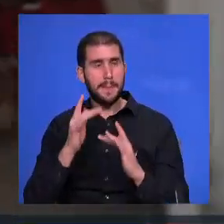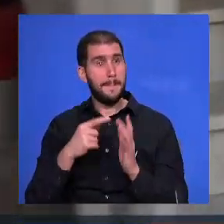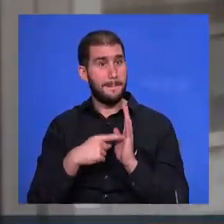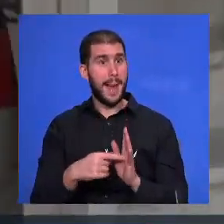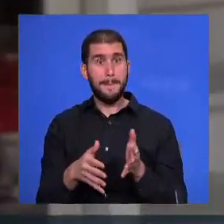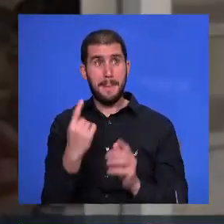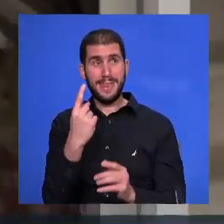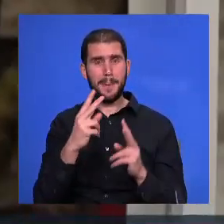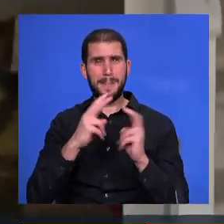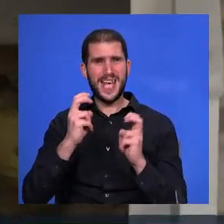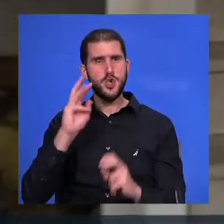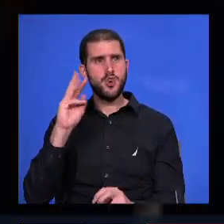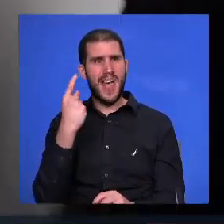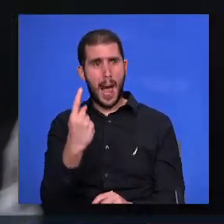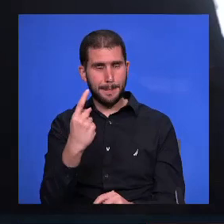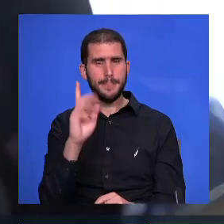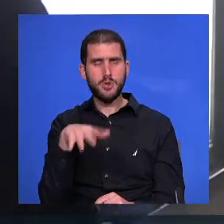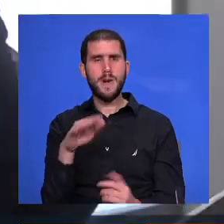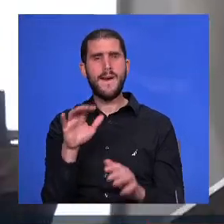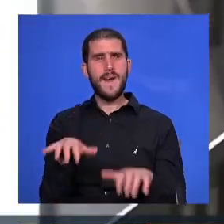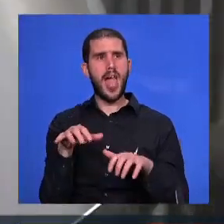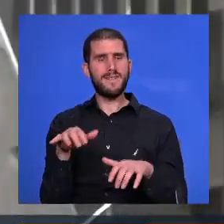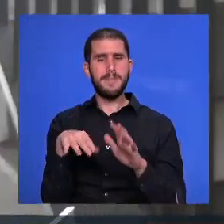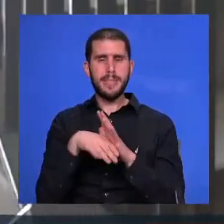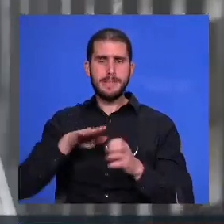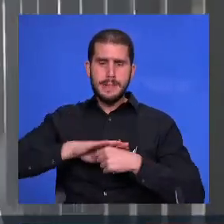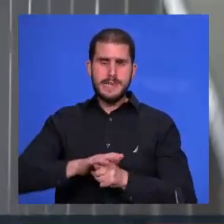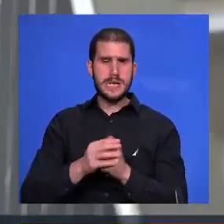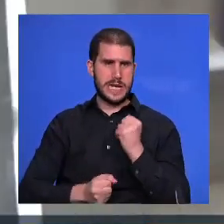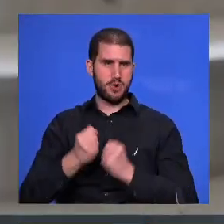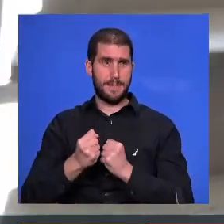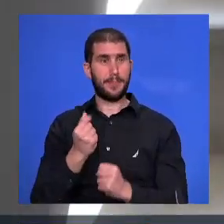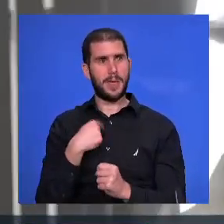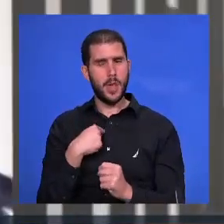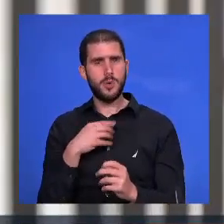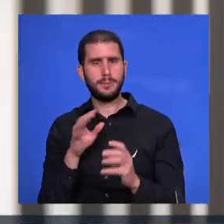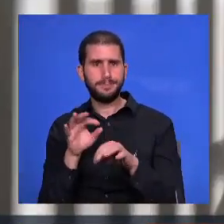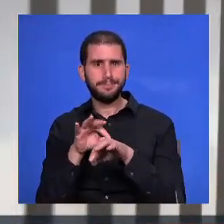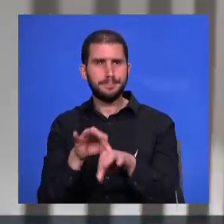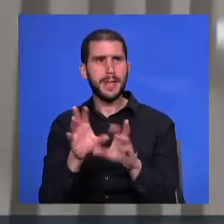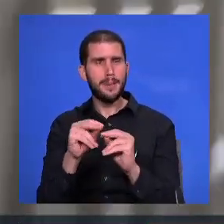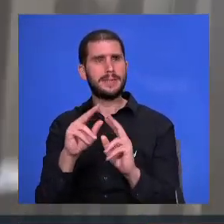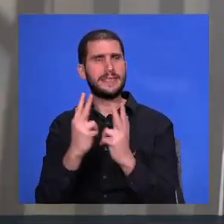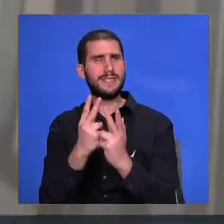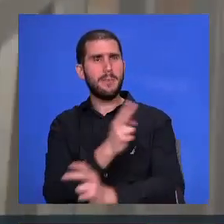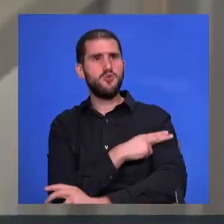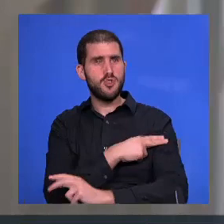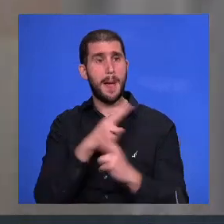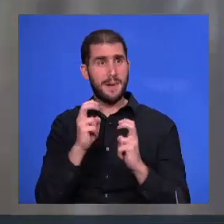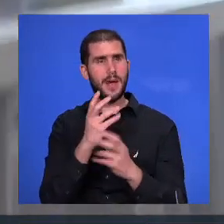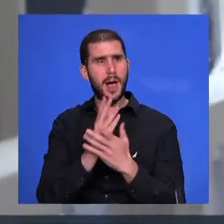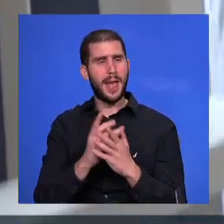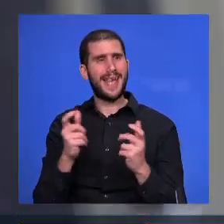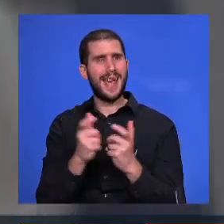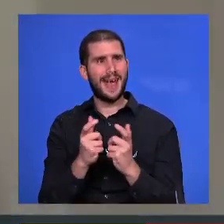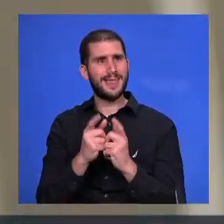שבבניין הזה בעיר שפרעם מוחזקים כלבים בתנאים קשים. אנחנו מצטרפים לצוותי תחנת המשטרה בעיר ולאלו של יחידת